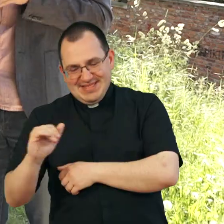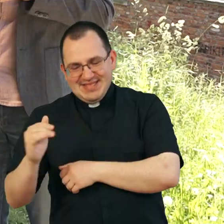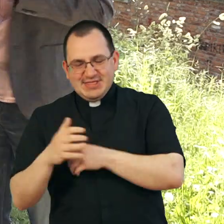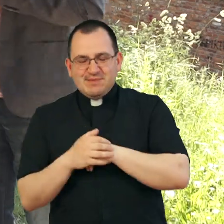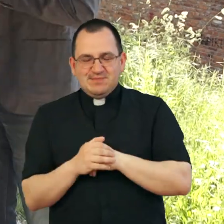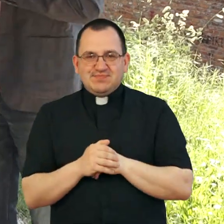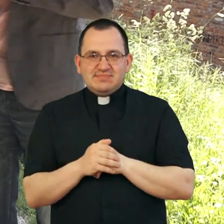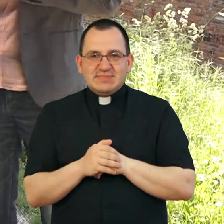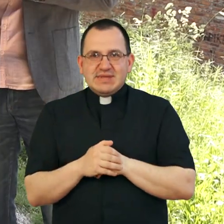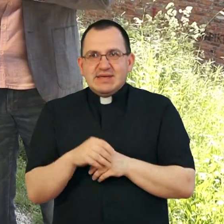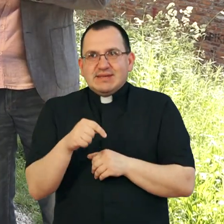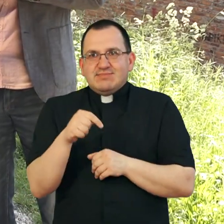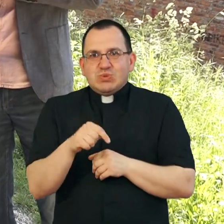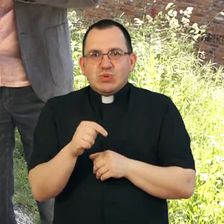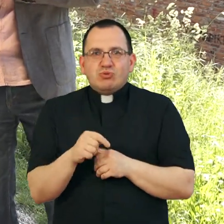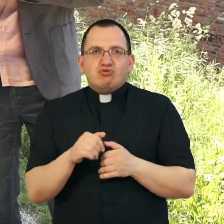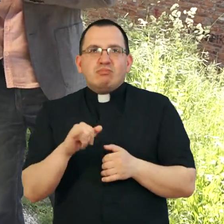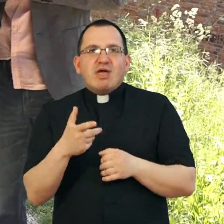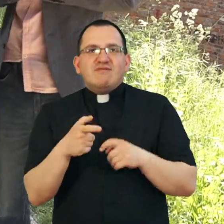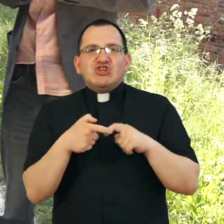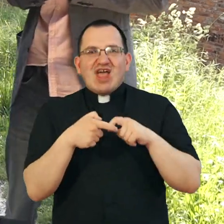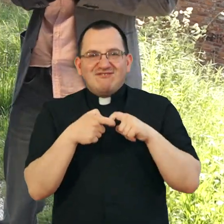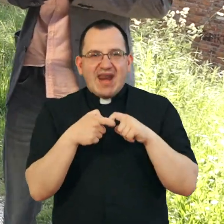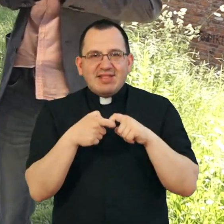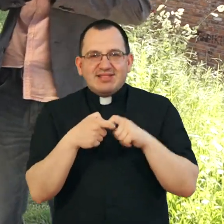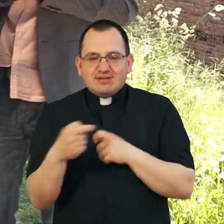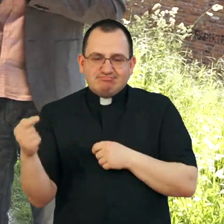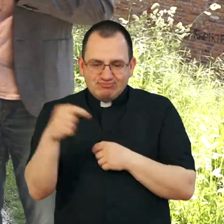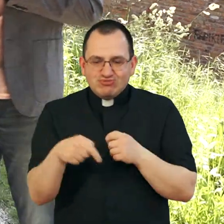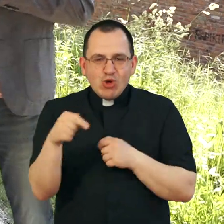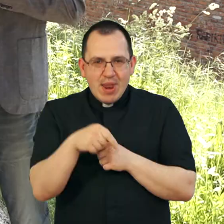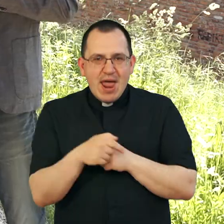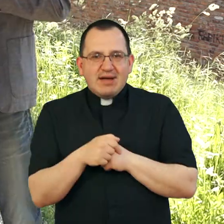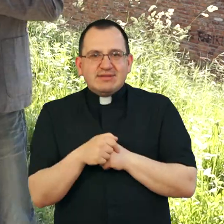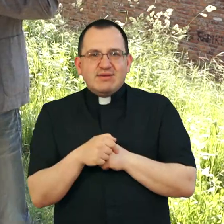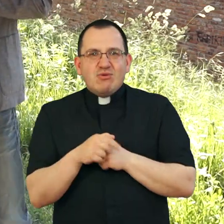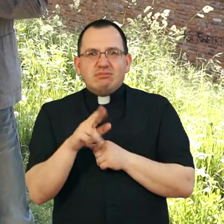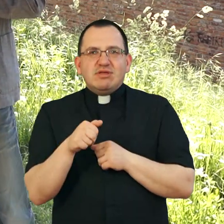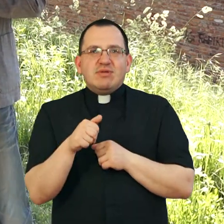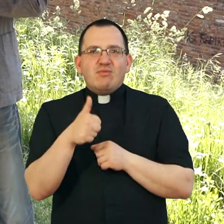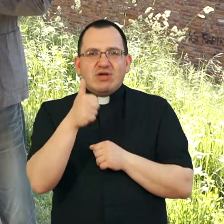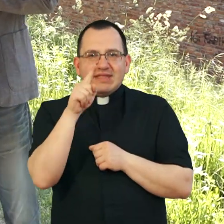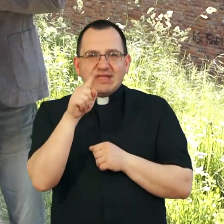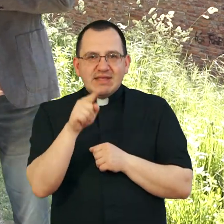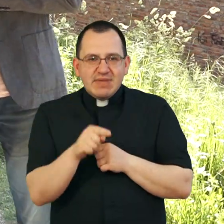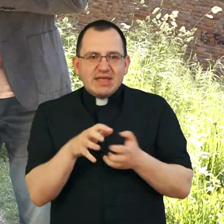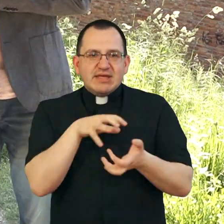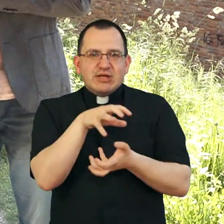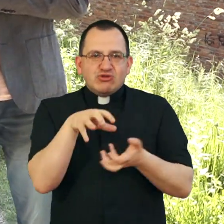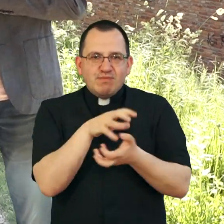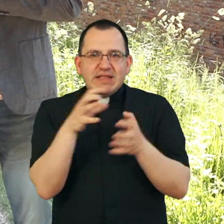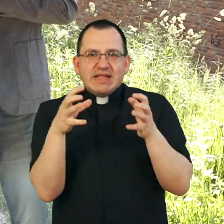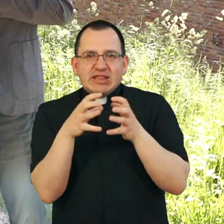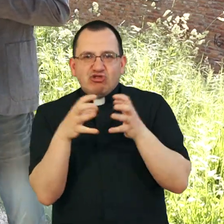I evo, tu smo najviše kod fratara, smo integrirani, tu imamo mjesečne obiteljske